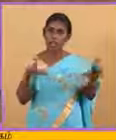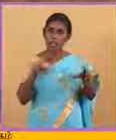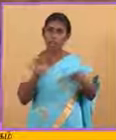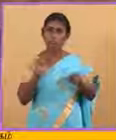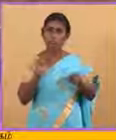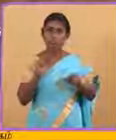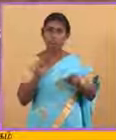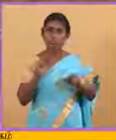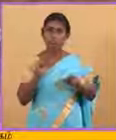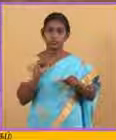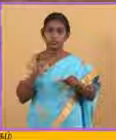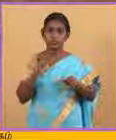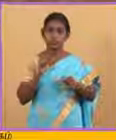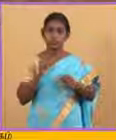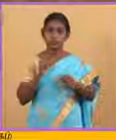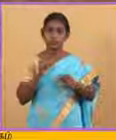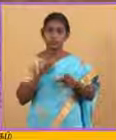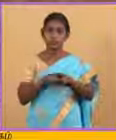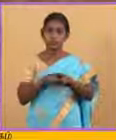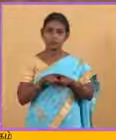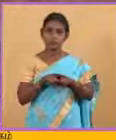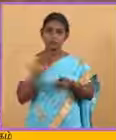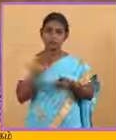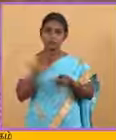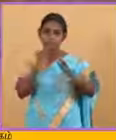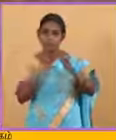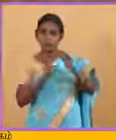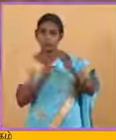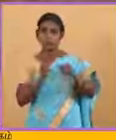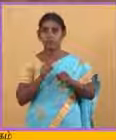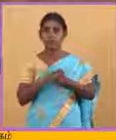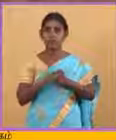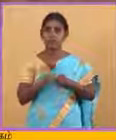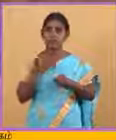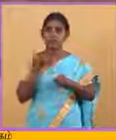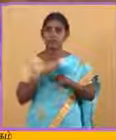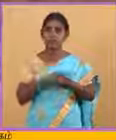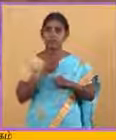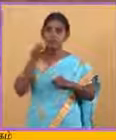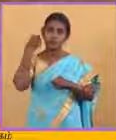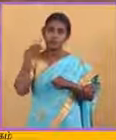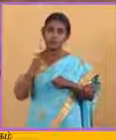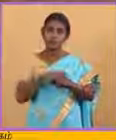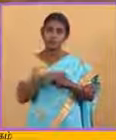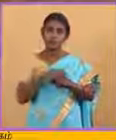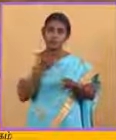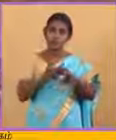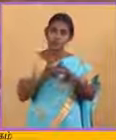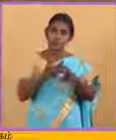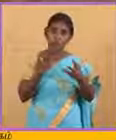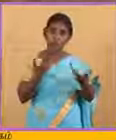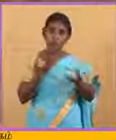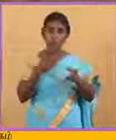ஒரு தேய்மானத்தையும் பெறக்கூடிய தன்மை இருக்குது. எதுனாலன்னு கேட்டால், நம்ம காலத்தால். என்ன காலம், கல் தோன்றி மண் தோன்றா